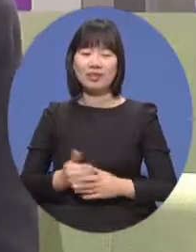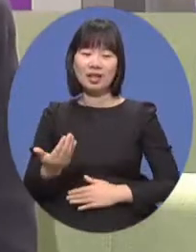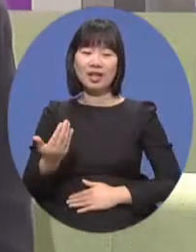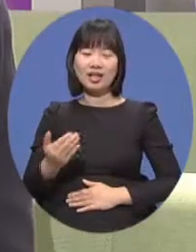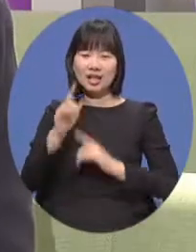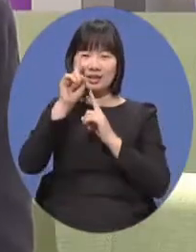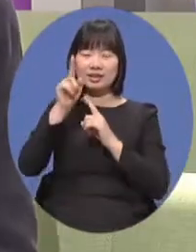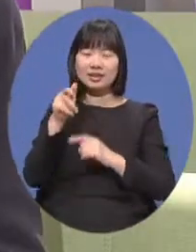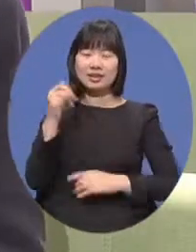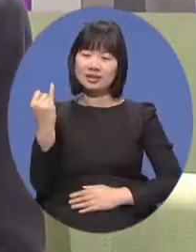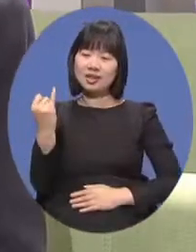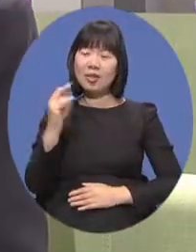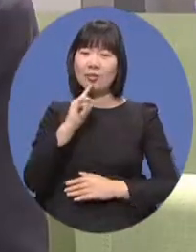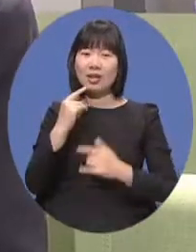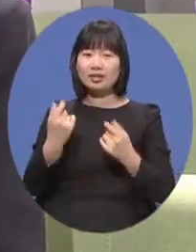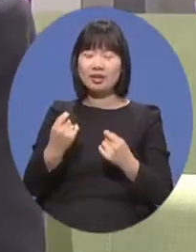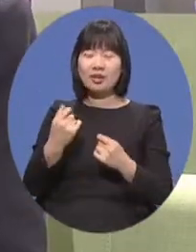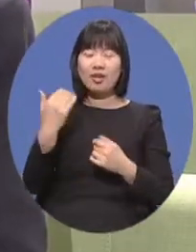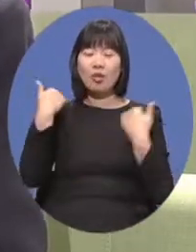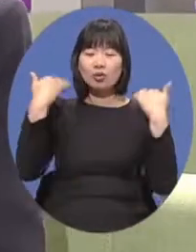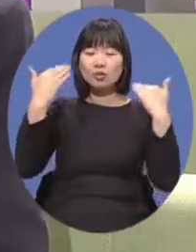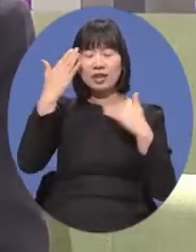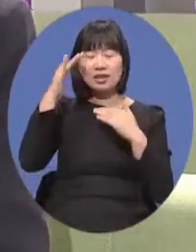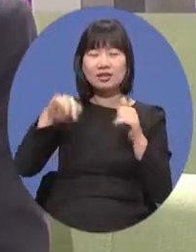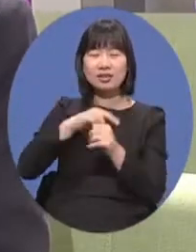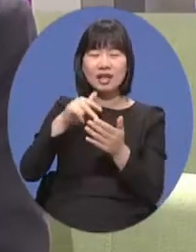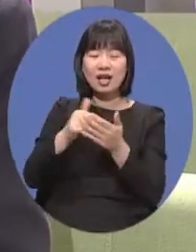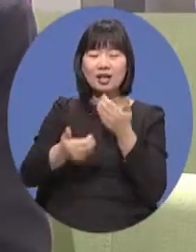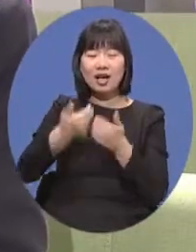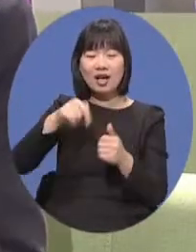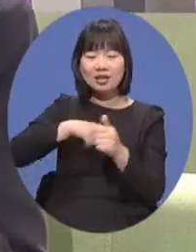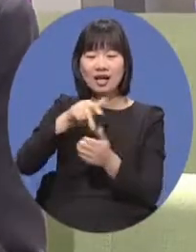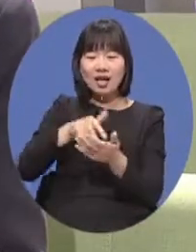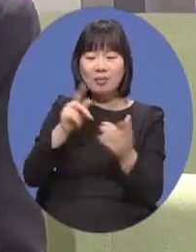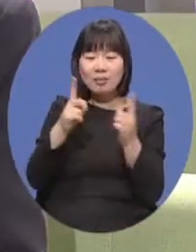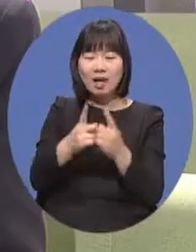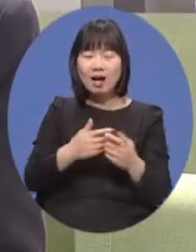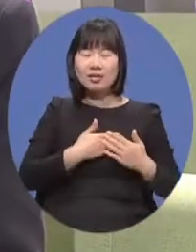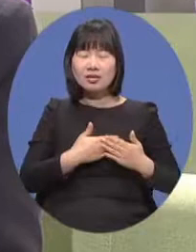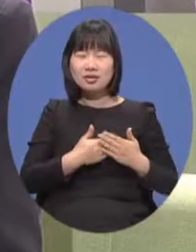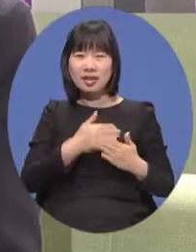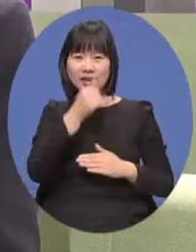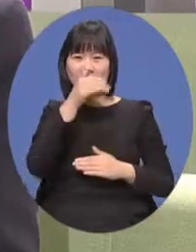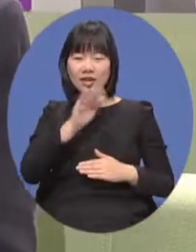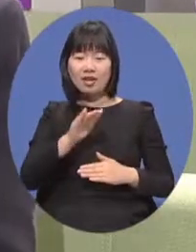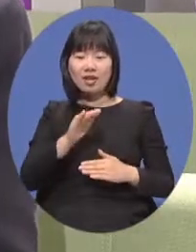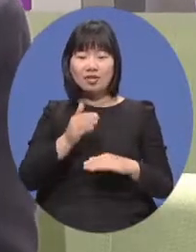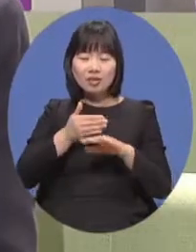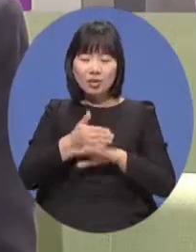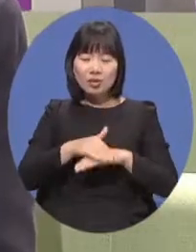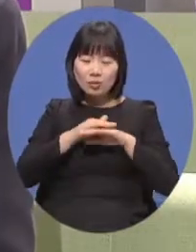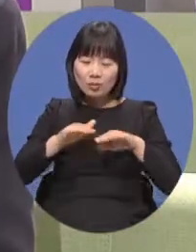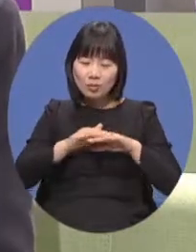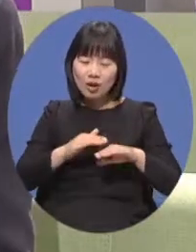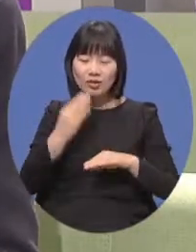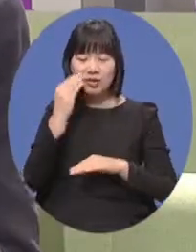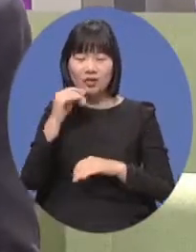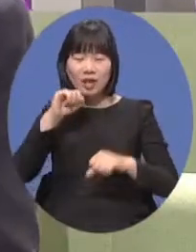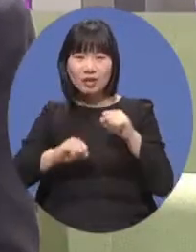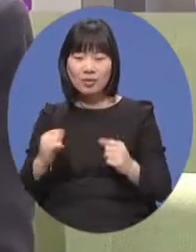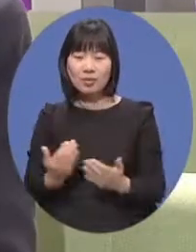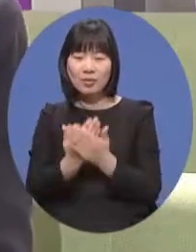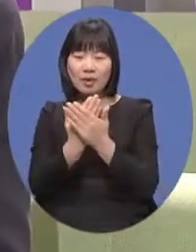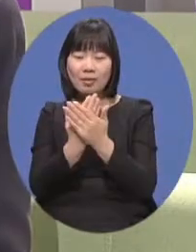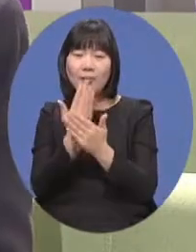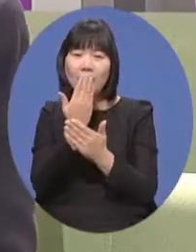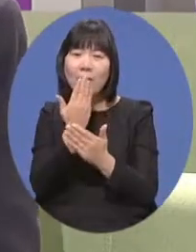이정 선생님도 얘기하셨지만 우리도 낯선 사람, 낯선 상황이면 굉장히 긴장을 하거든요. 그러니까 그 긴장을 서서히 풀면서 적응 행동을 발달시키게끔